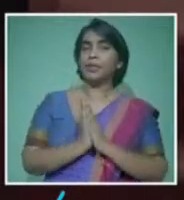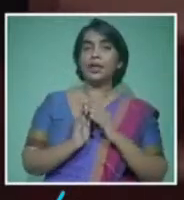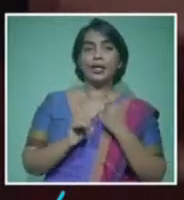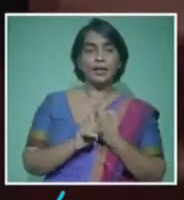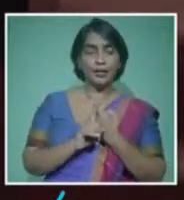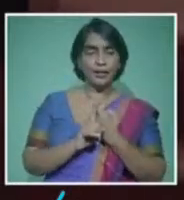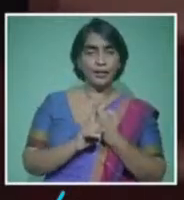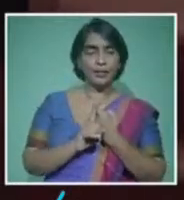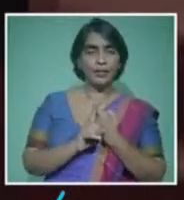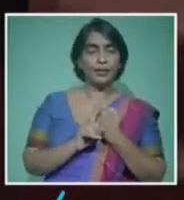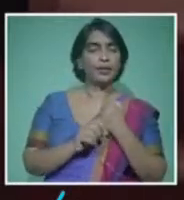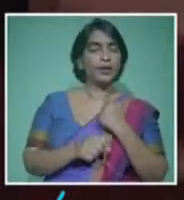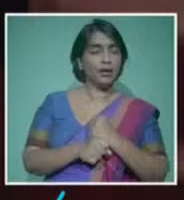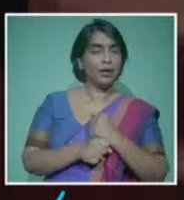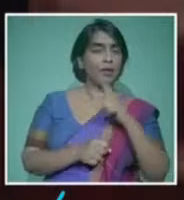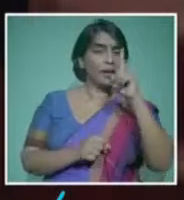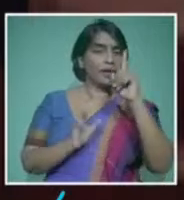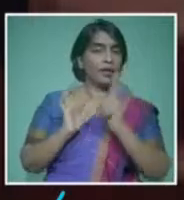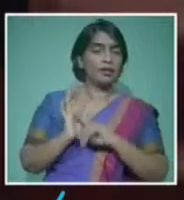किलोग्राम